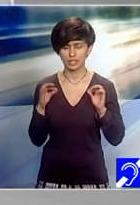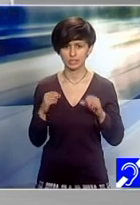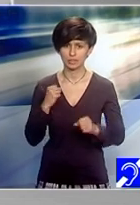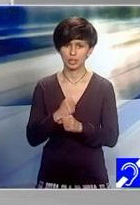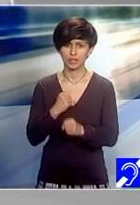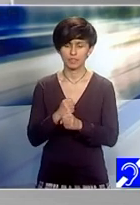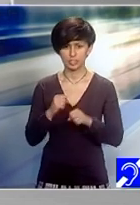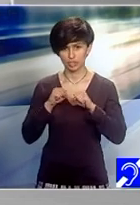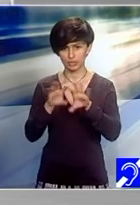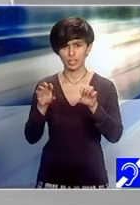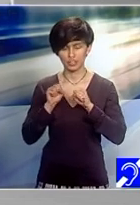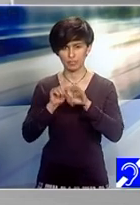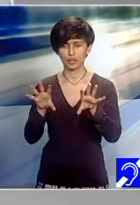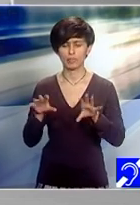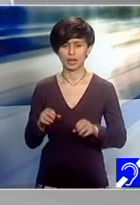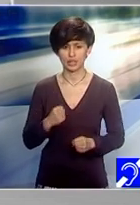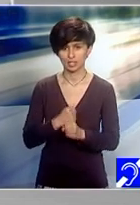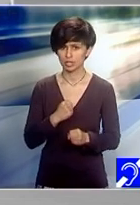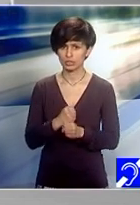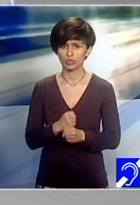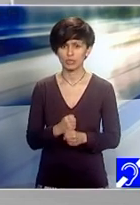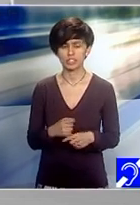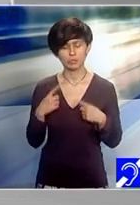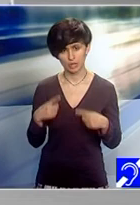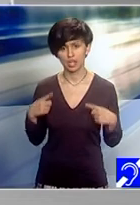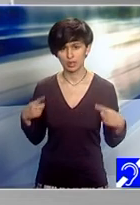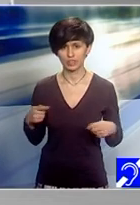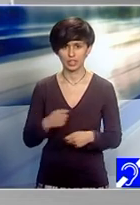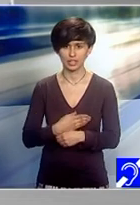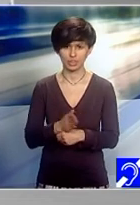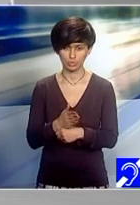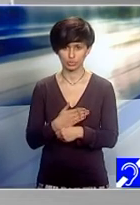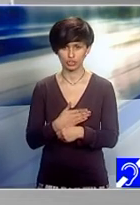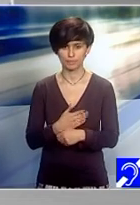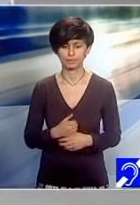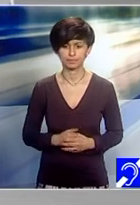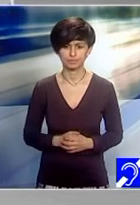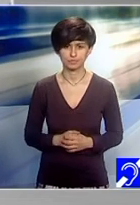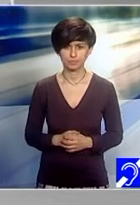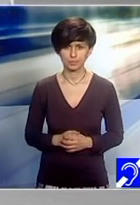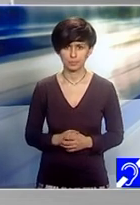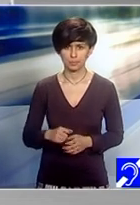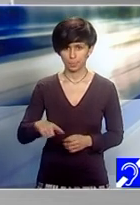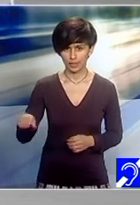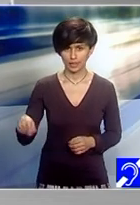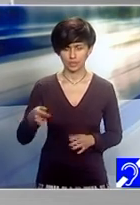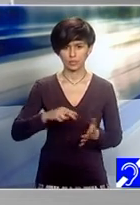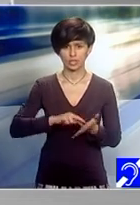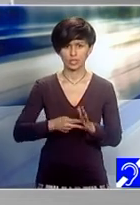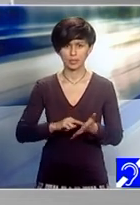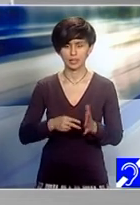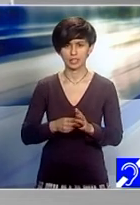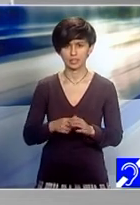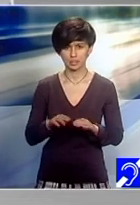această informare și diseminare. Și o facem din ușă în ușă. Adică pregătim pachete informative, atât flyere